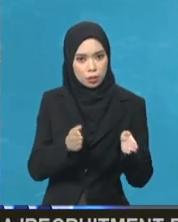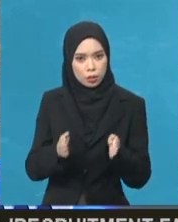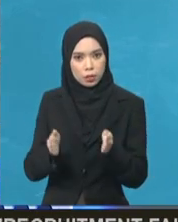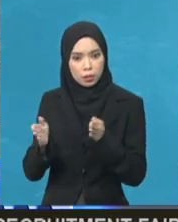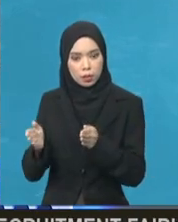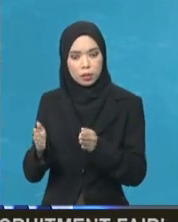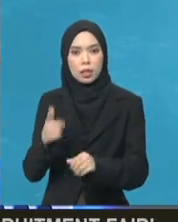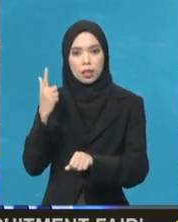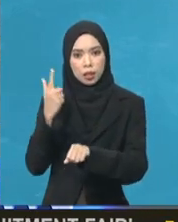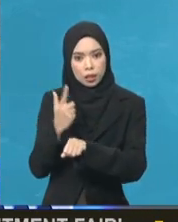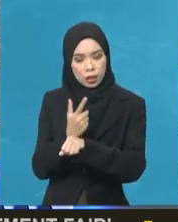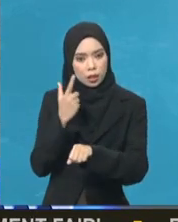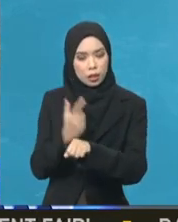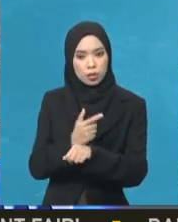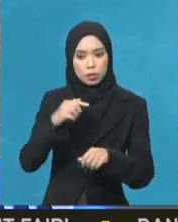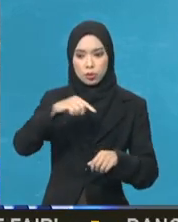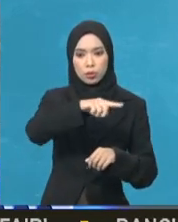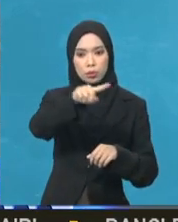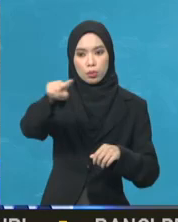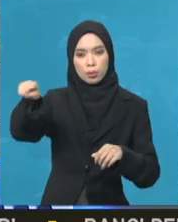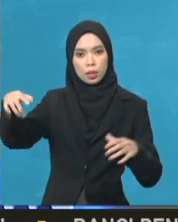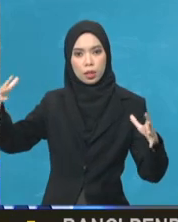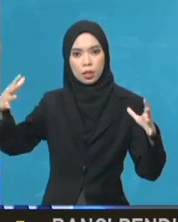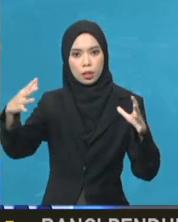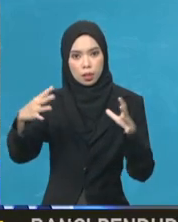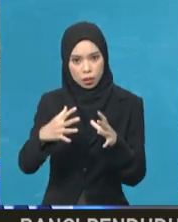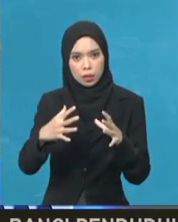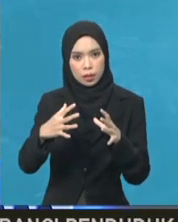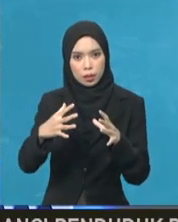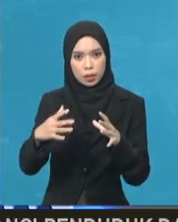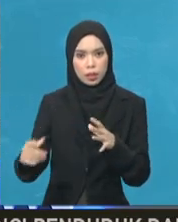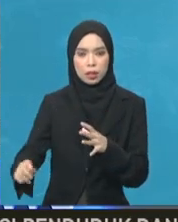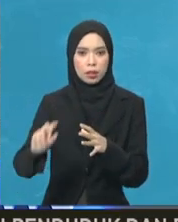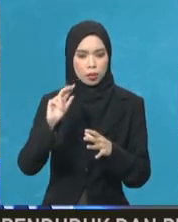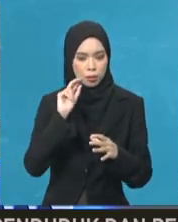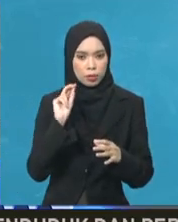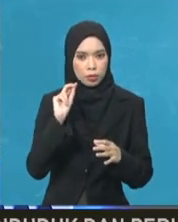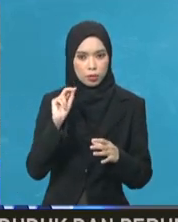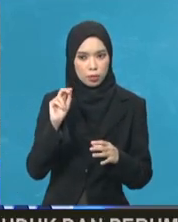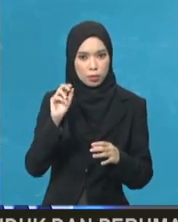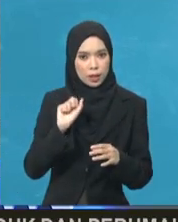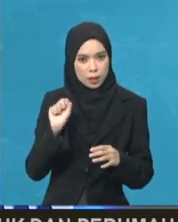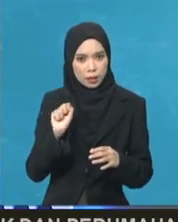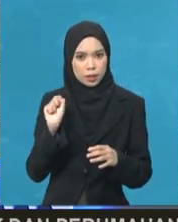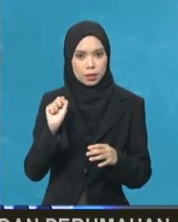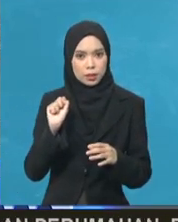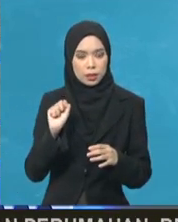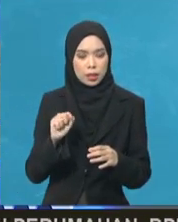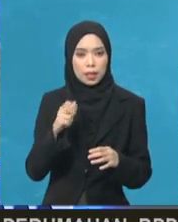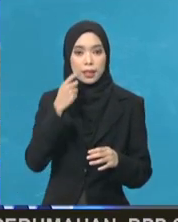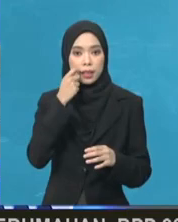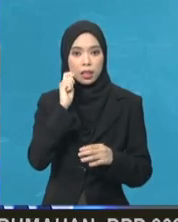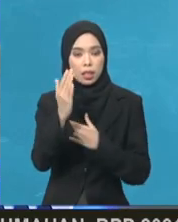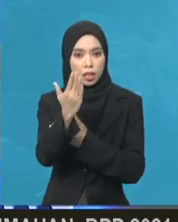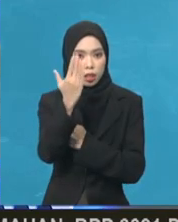latihan bersepadu yang menggabungkan semua peserta yang akan mengambil bahagian pada hari bersejarah itu diadakan